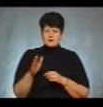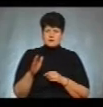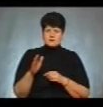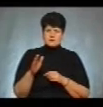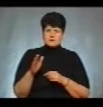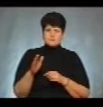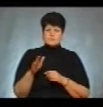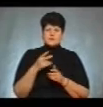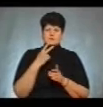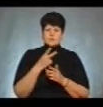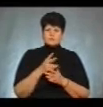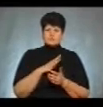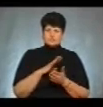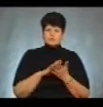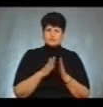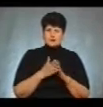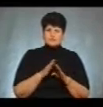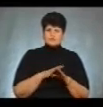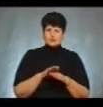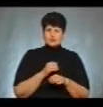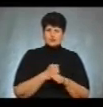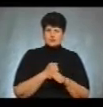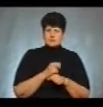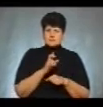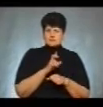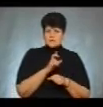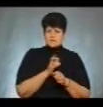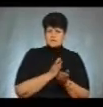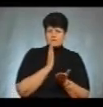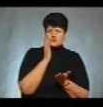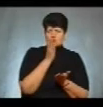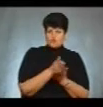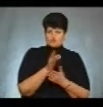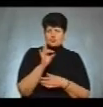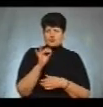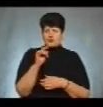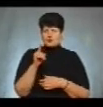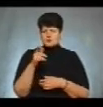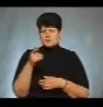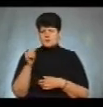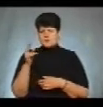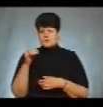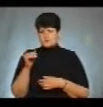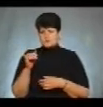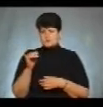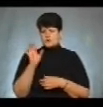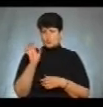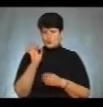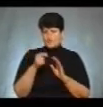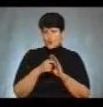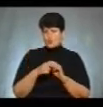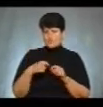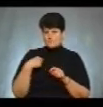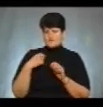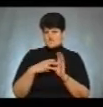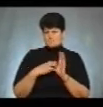договорами передбачено було виконання робіт від Бережан в сторону Розгадова, починаючи від нульового кілометра,